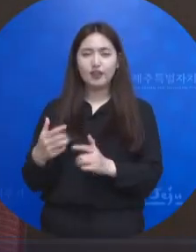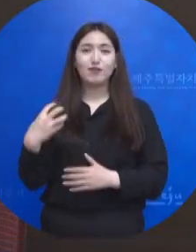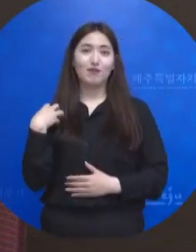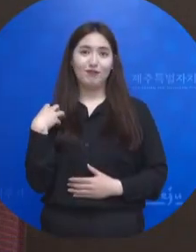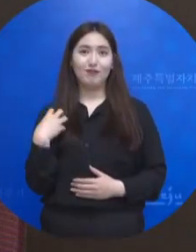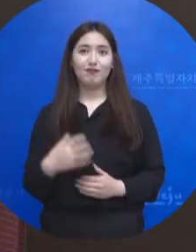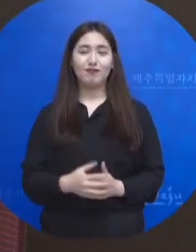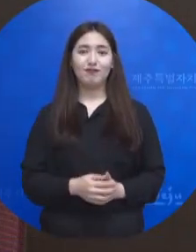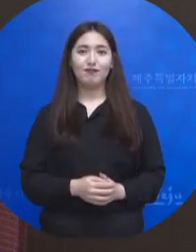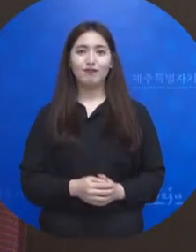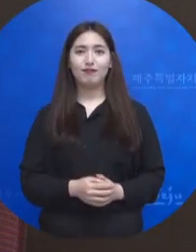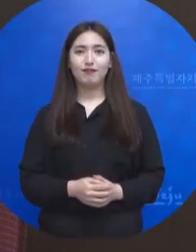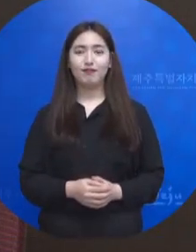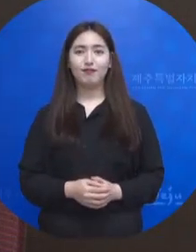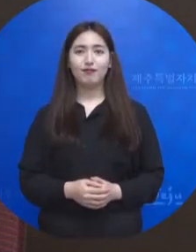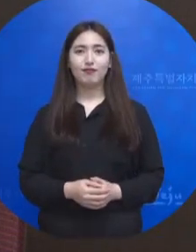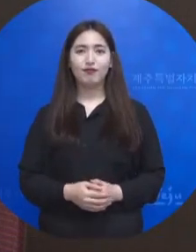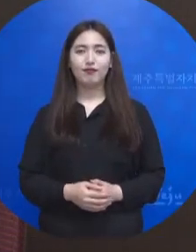됩니다.